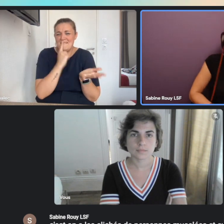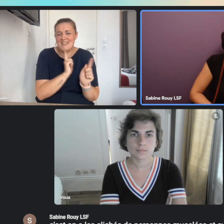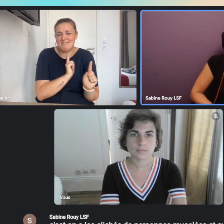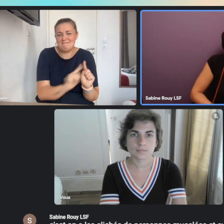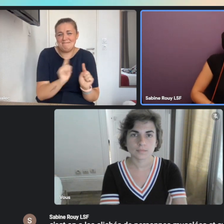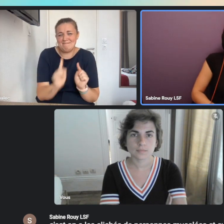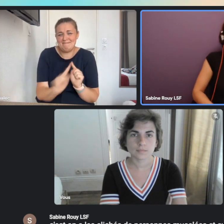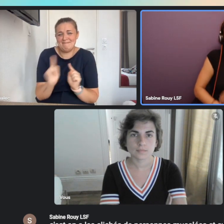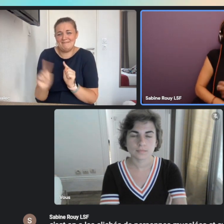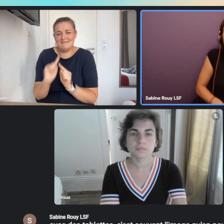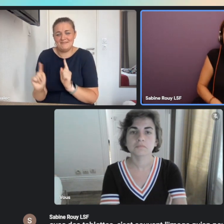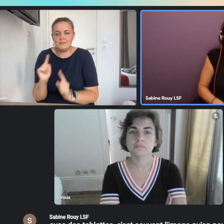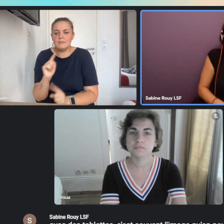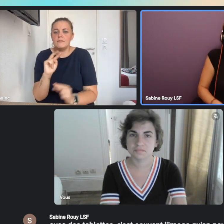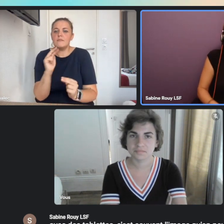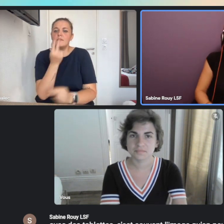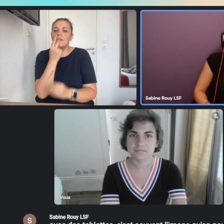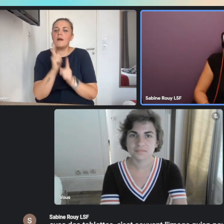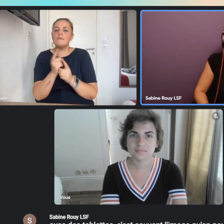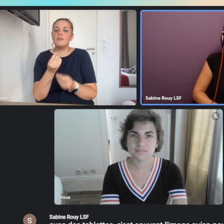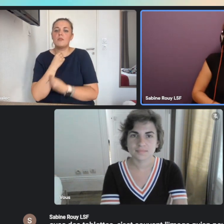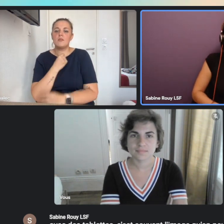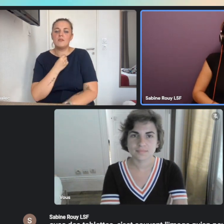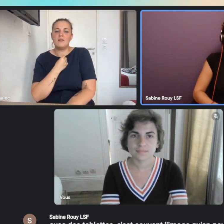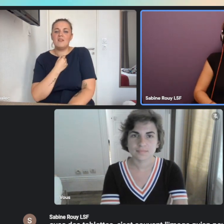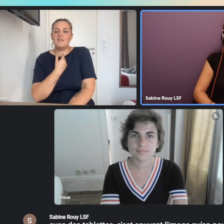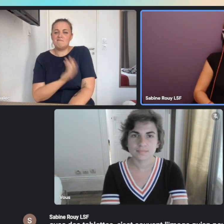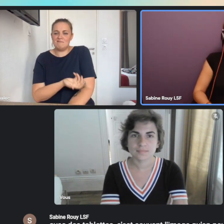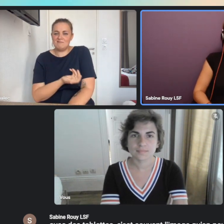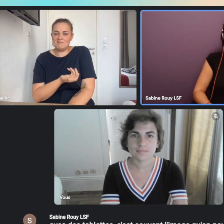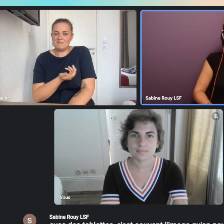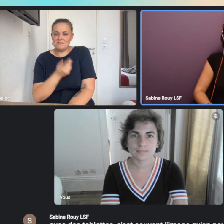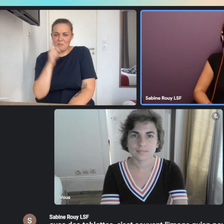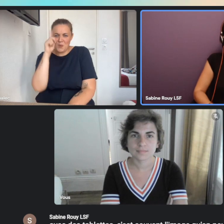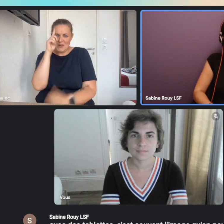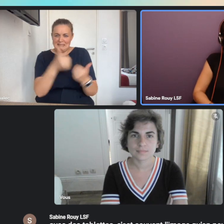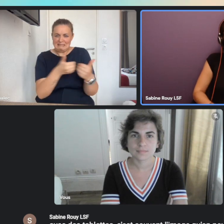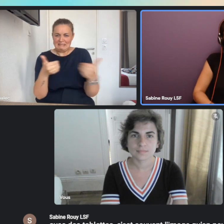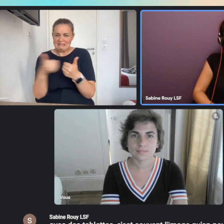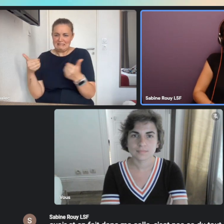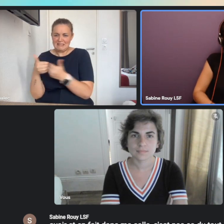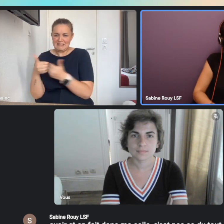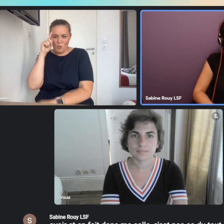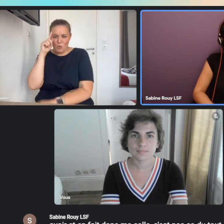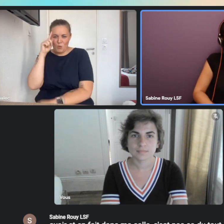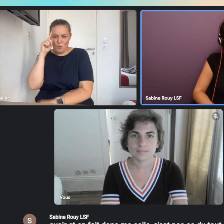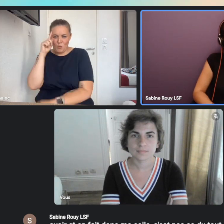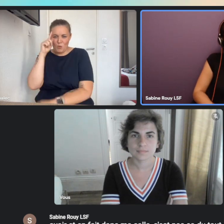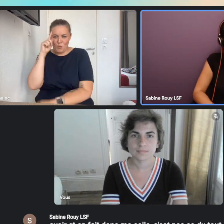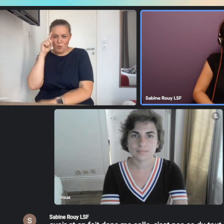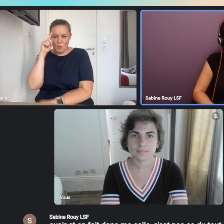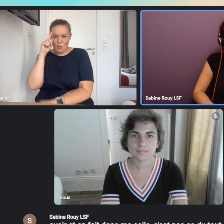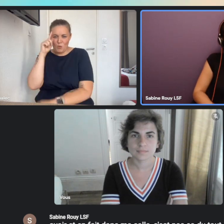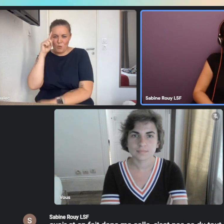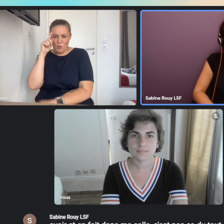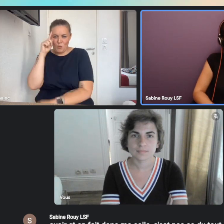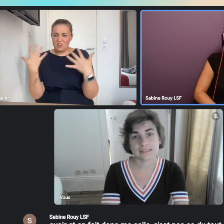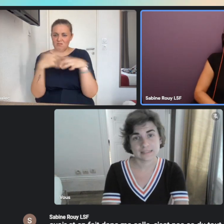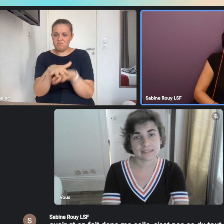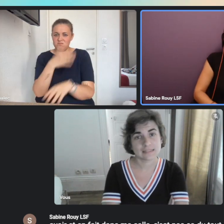très minces, des profils très, très, très divers. Et je me suis dit: «Mais pourquoi est-ce que du coup, enfin,